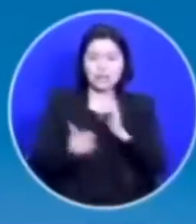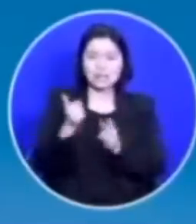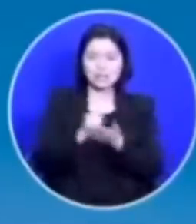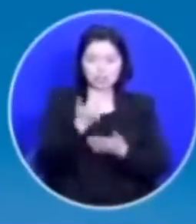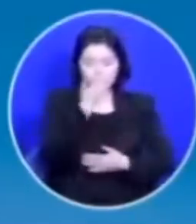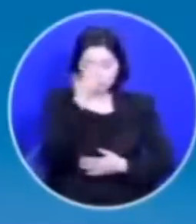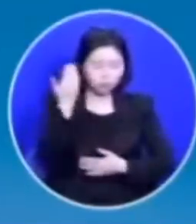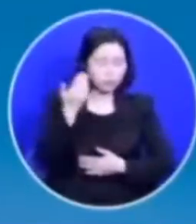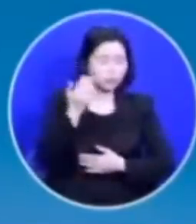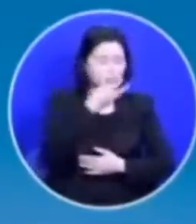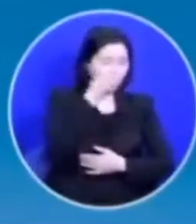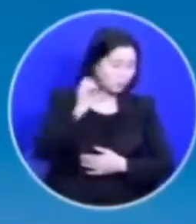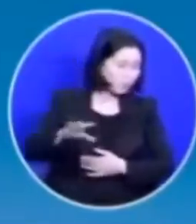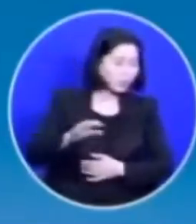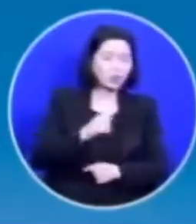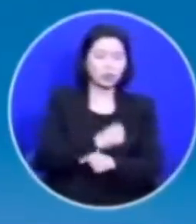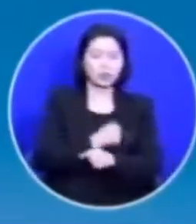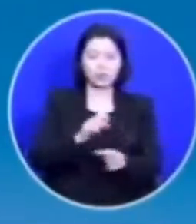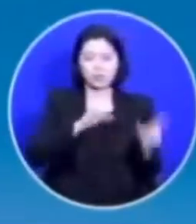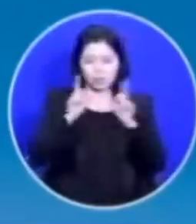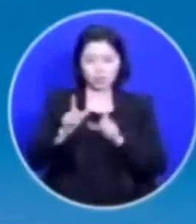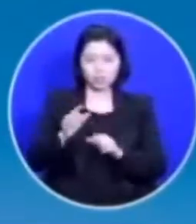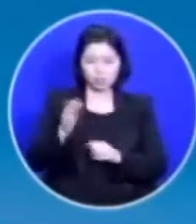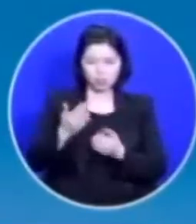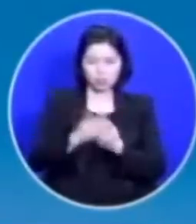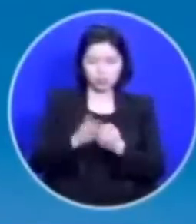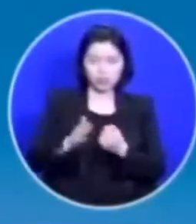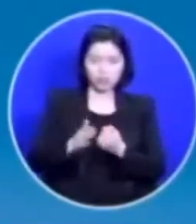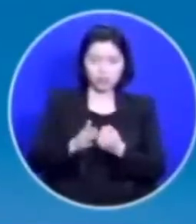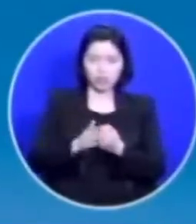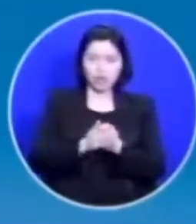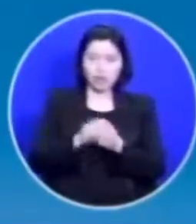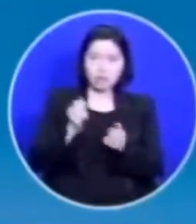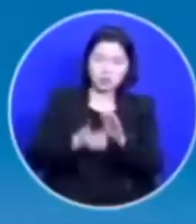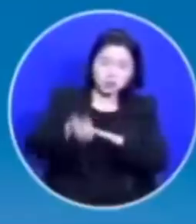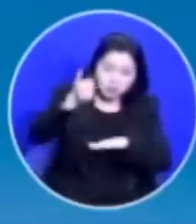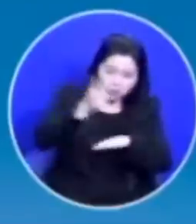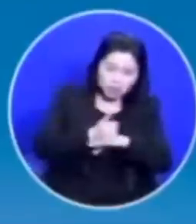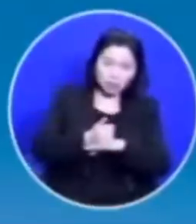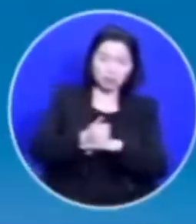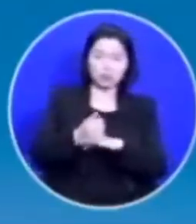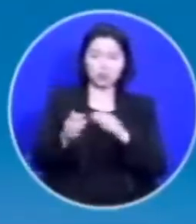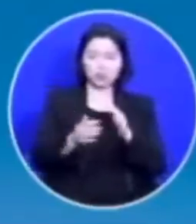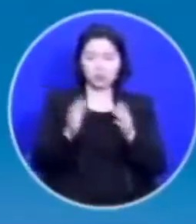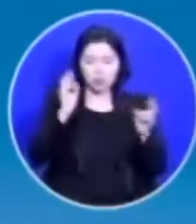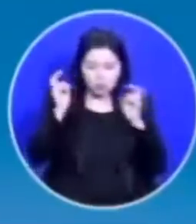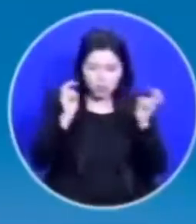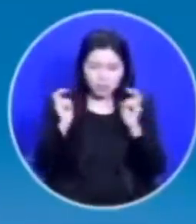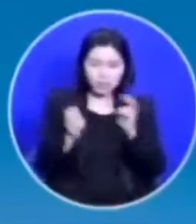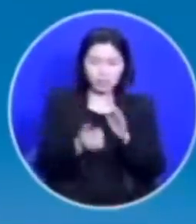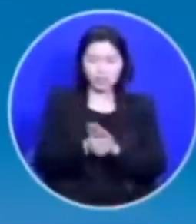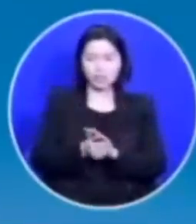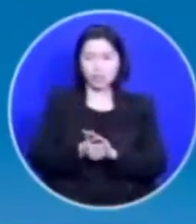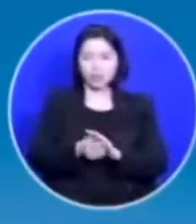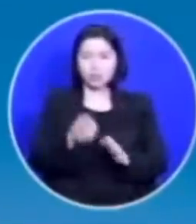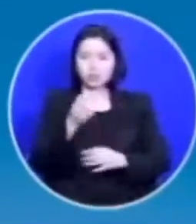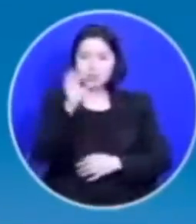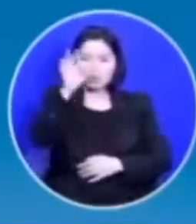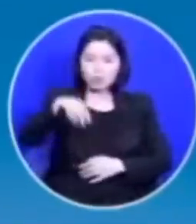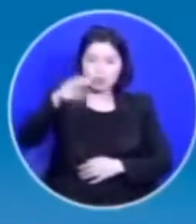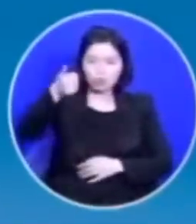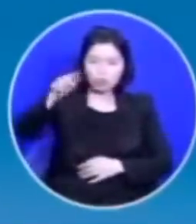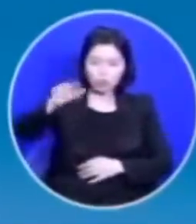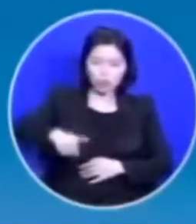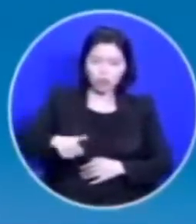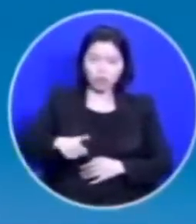지금 돈 바라보고 성공 바라보고 직장 바라보고 대학 입시 바라보고 취직 바라보고 유학 바라보고 집